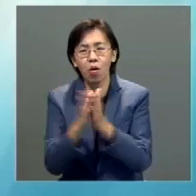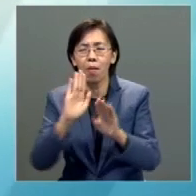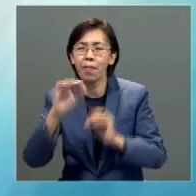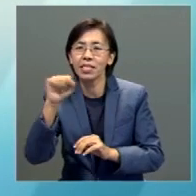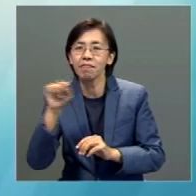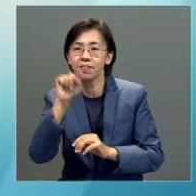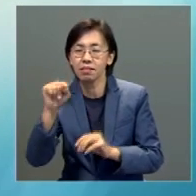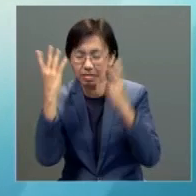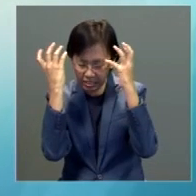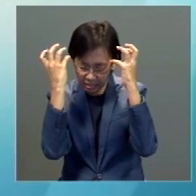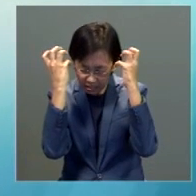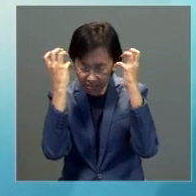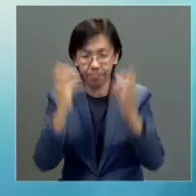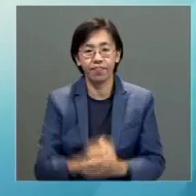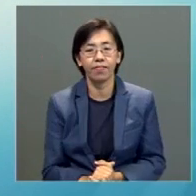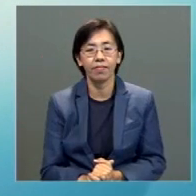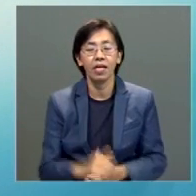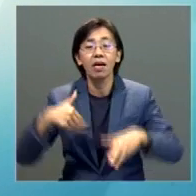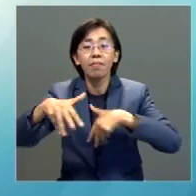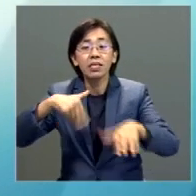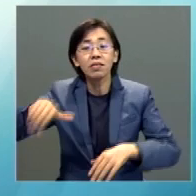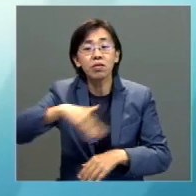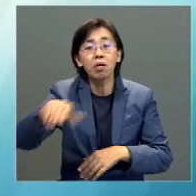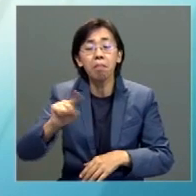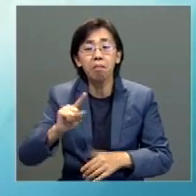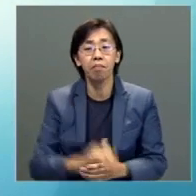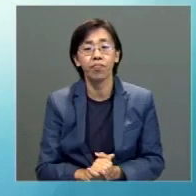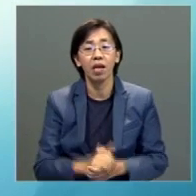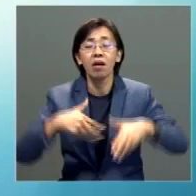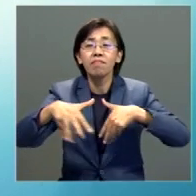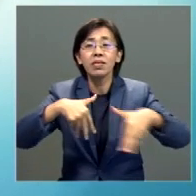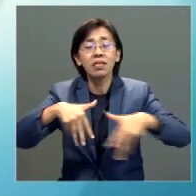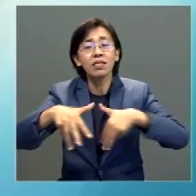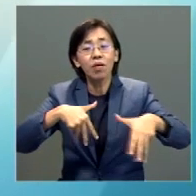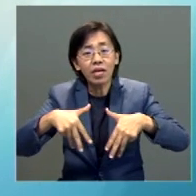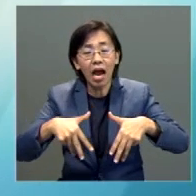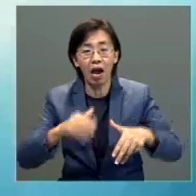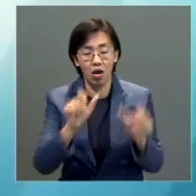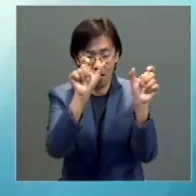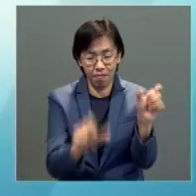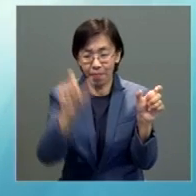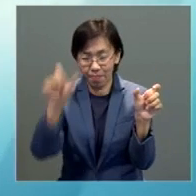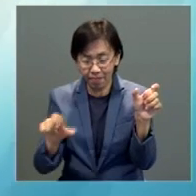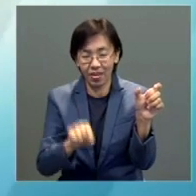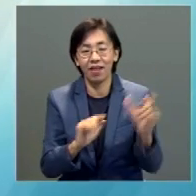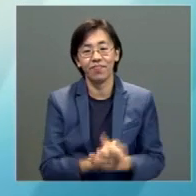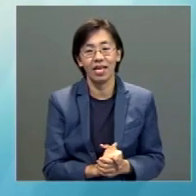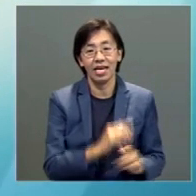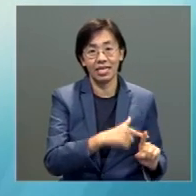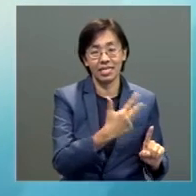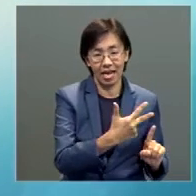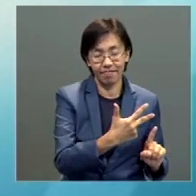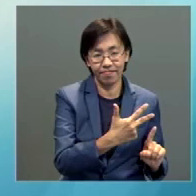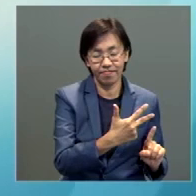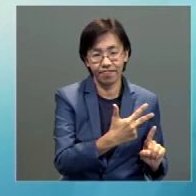เครียดขึ้นมาแล้วนะครับส่วนประชาชนล่ะครับประชาชนก็ไปเทียบ3ช่วงเวลาช่วงเดือนมีนาน